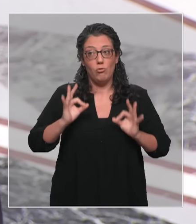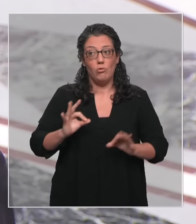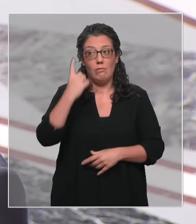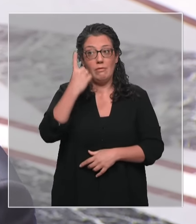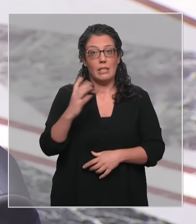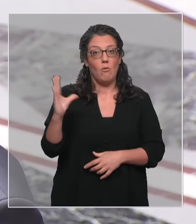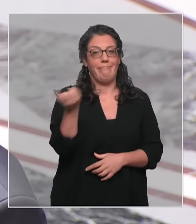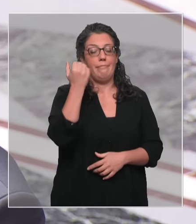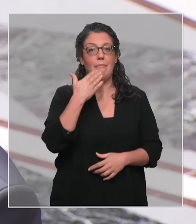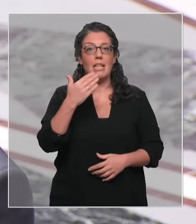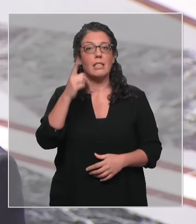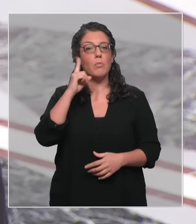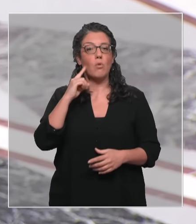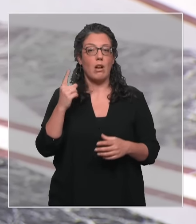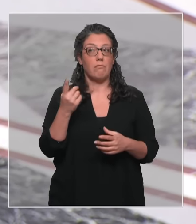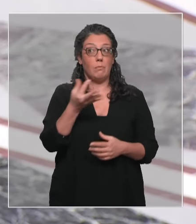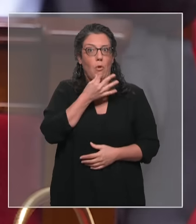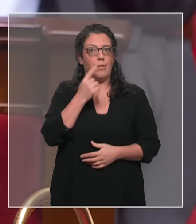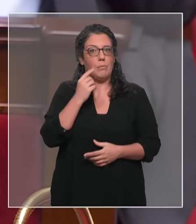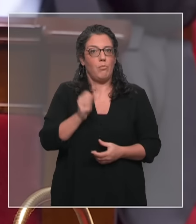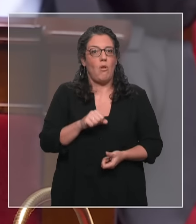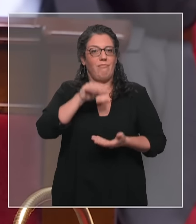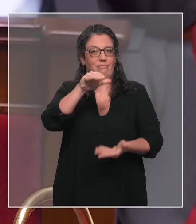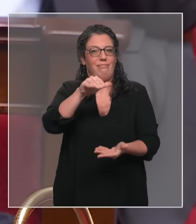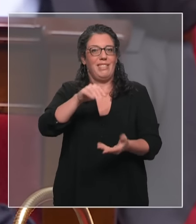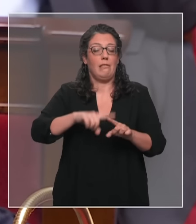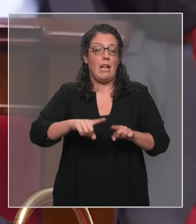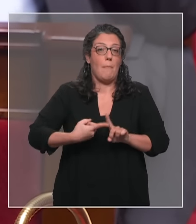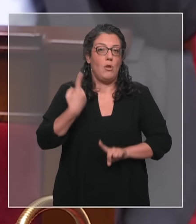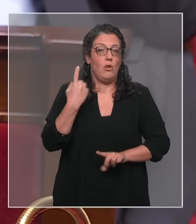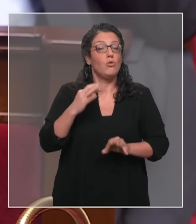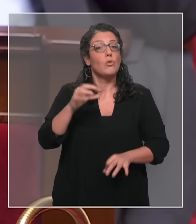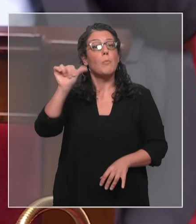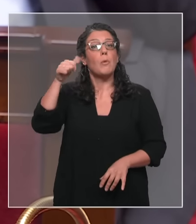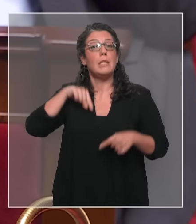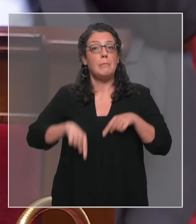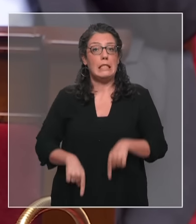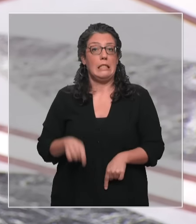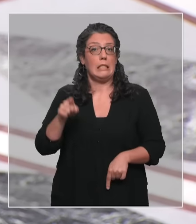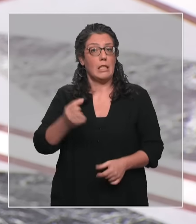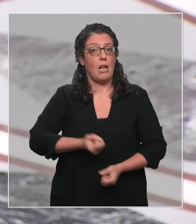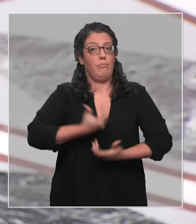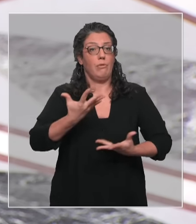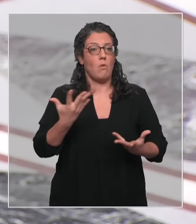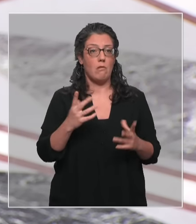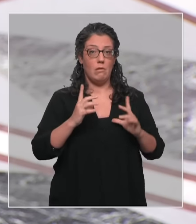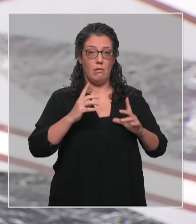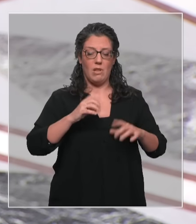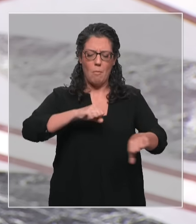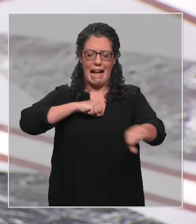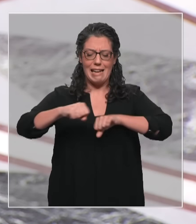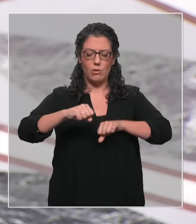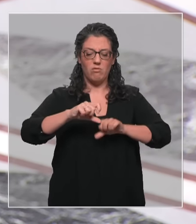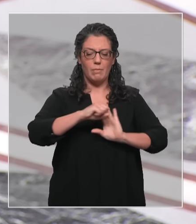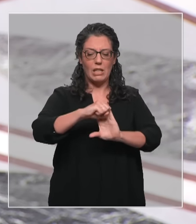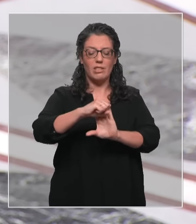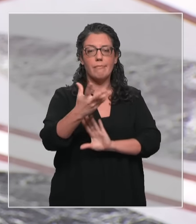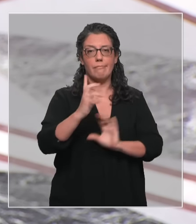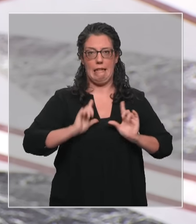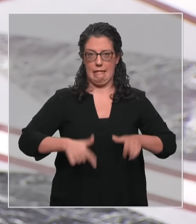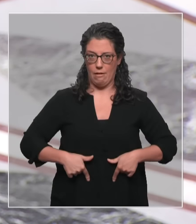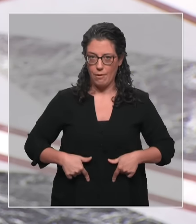des choses qui, pour nous, sont importantes. Le Premier ministre a dit que l'école serait une priorité de notre action. Et je veux le